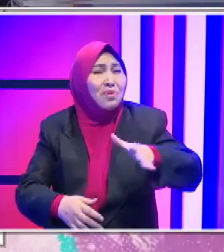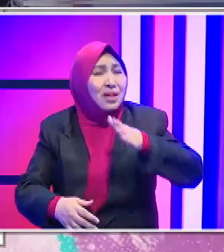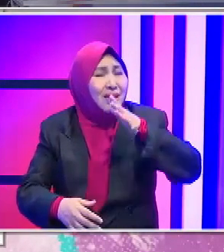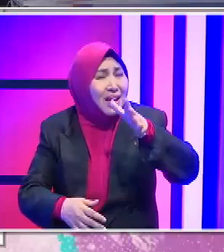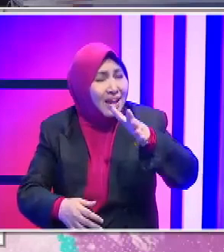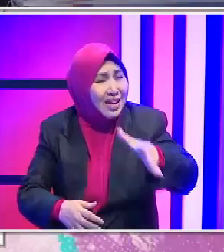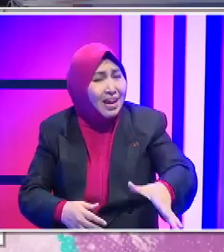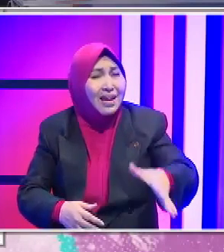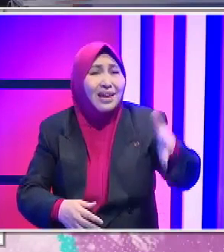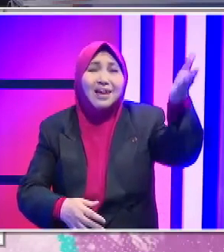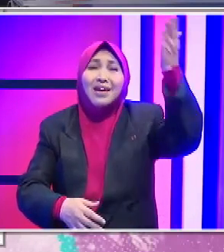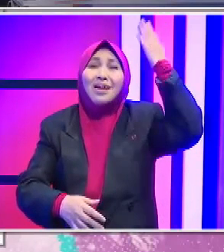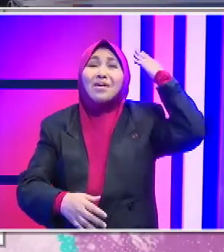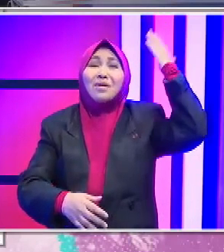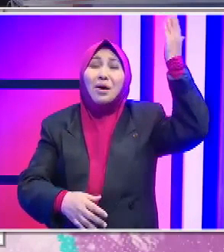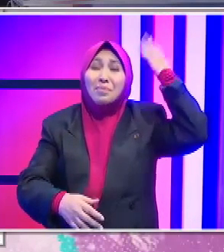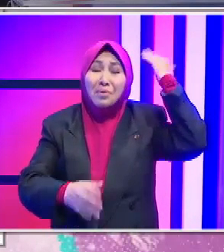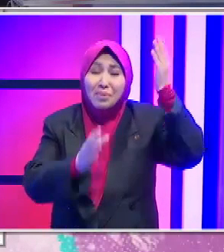وآباؤكم